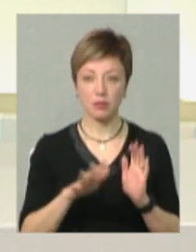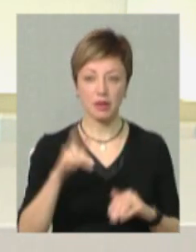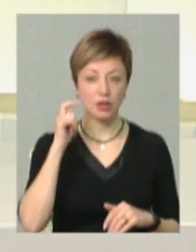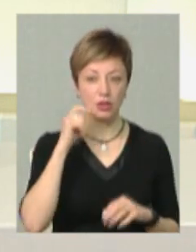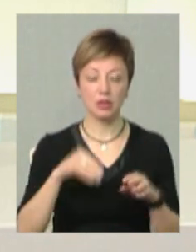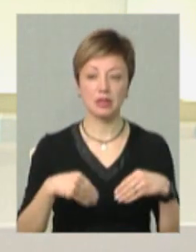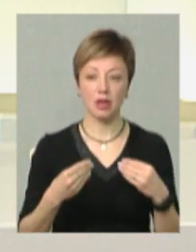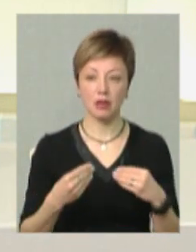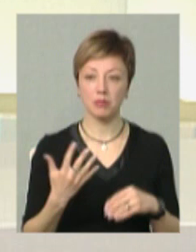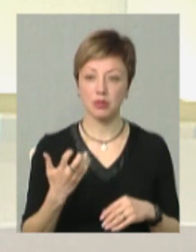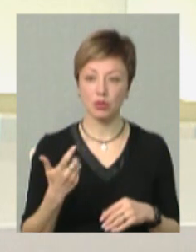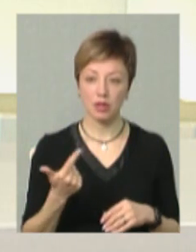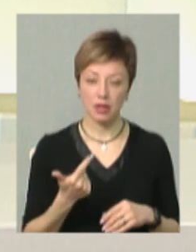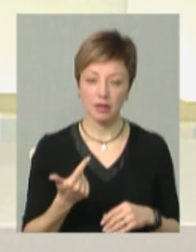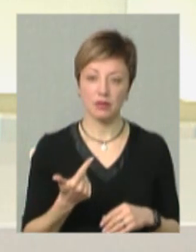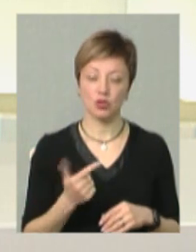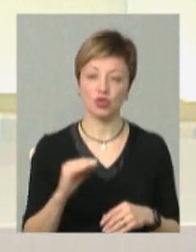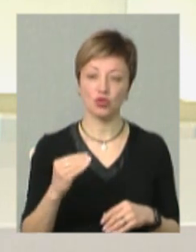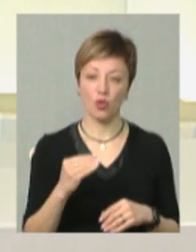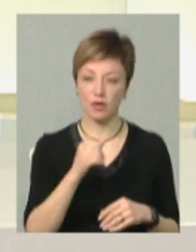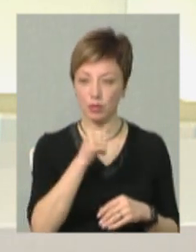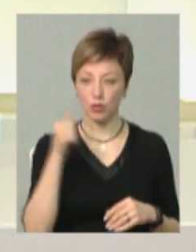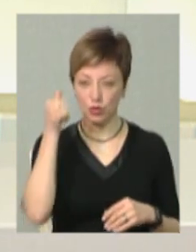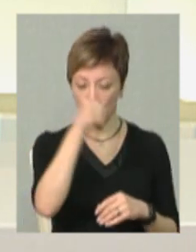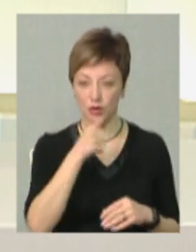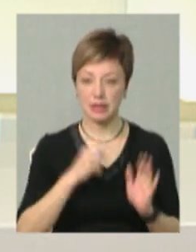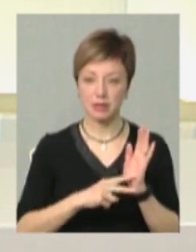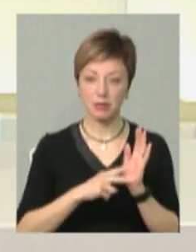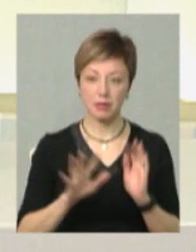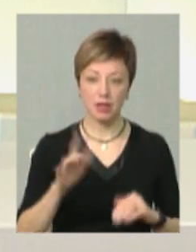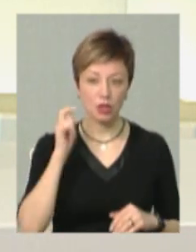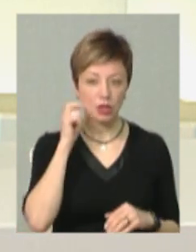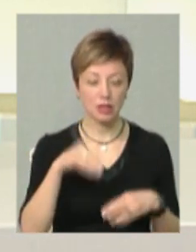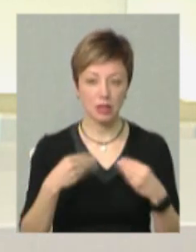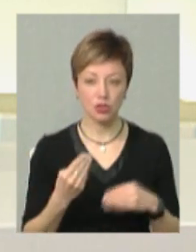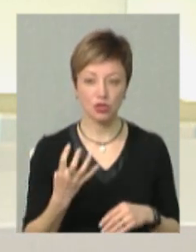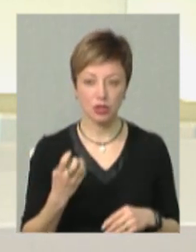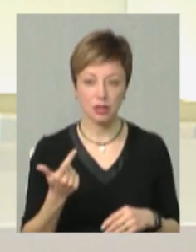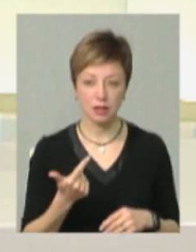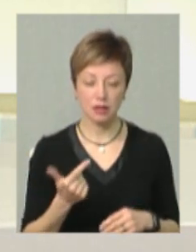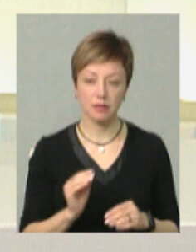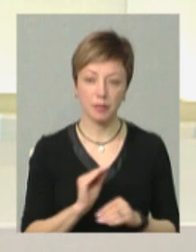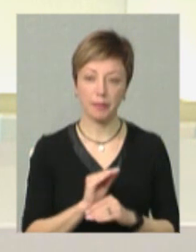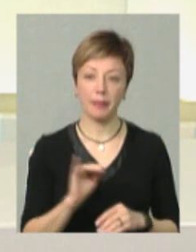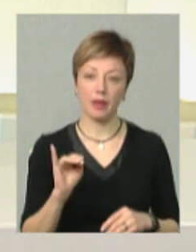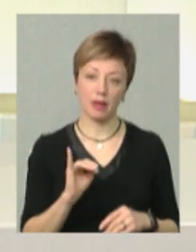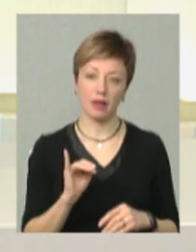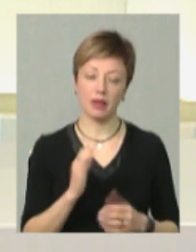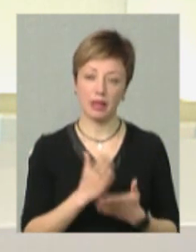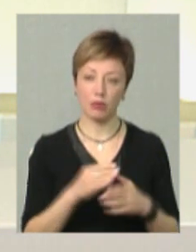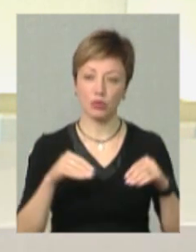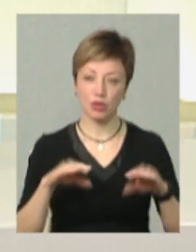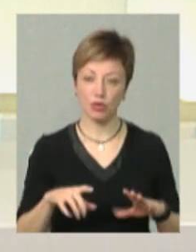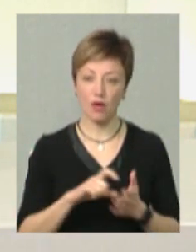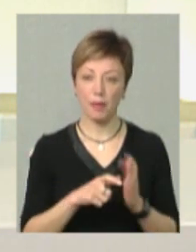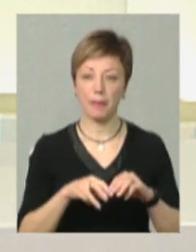85-річним дали 500 гривень, з жовтня минулого року 75-річним дали 400 гривень, і є